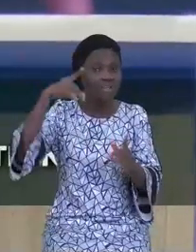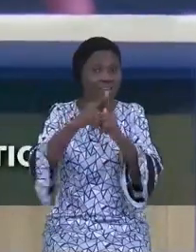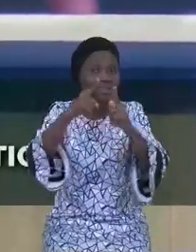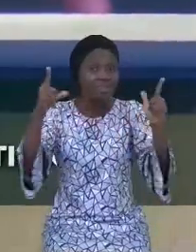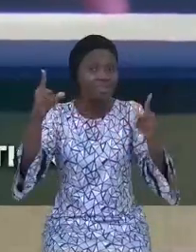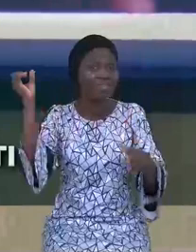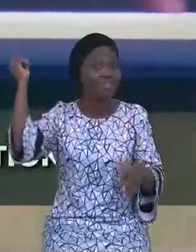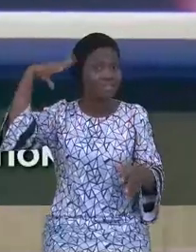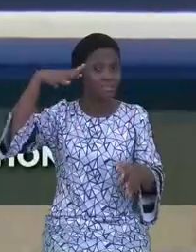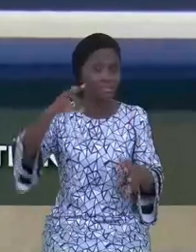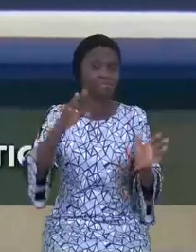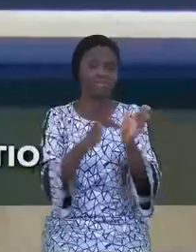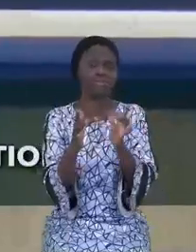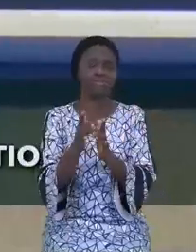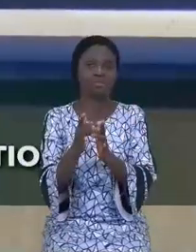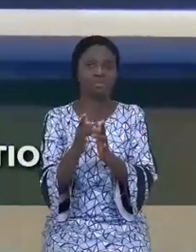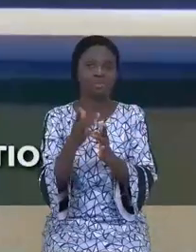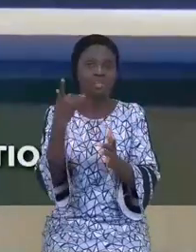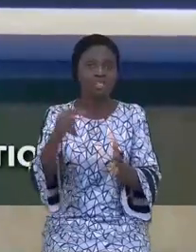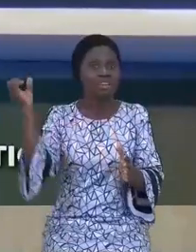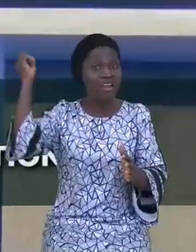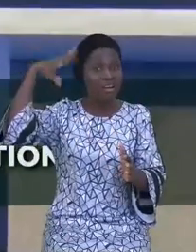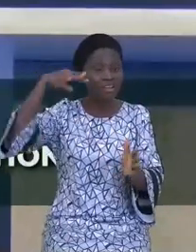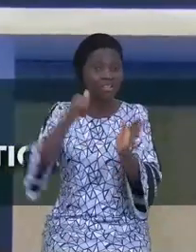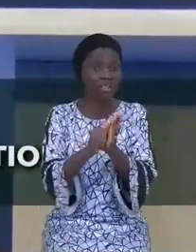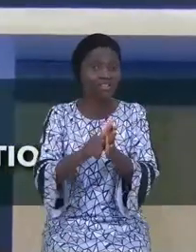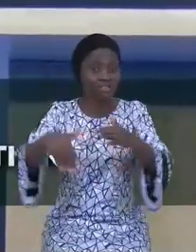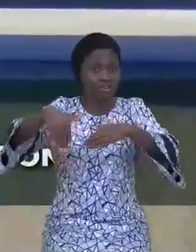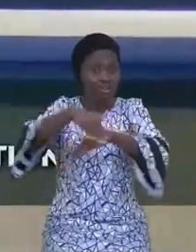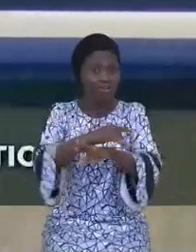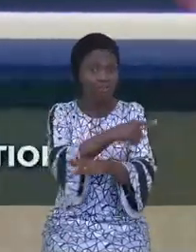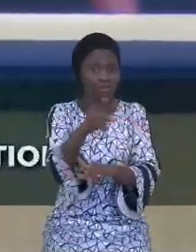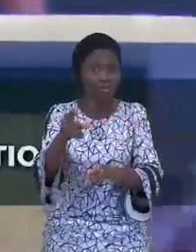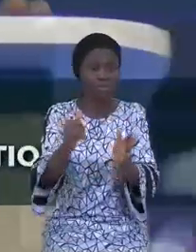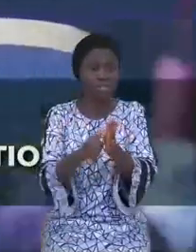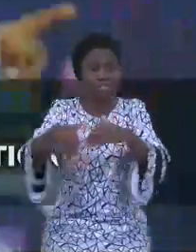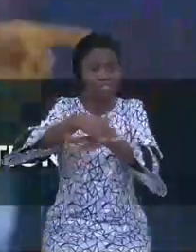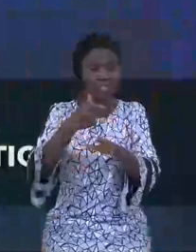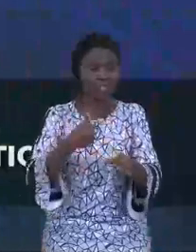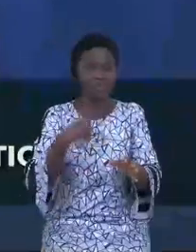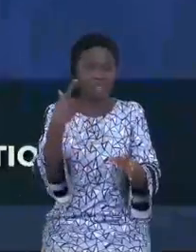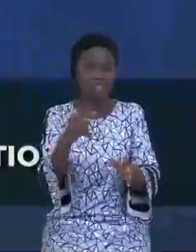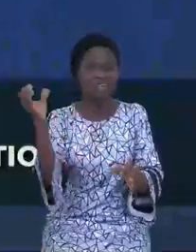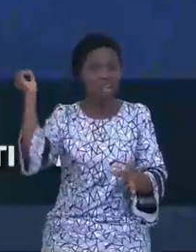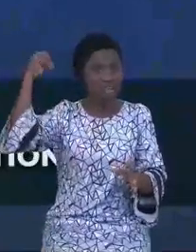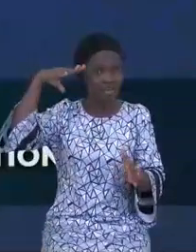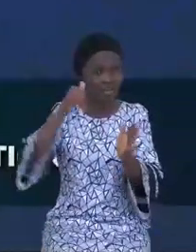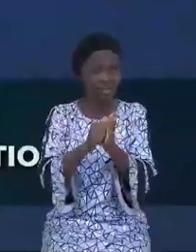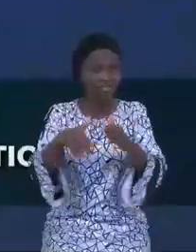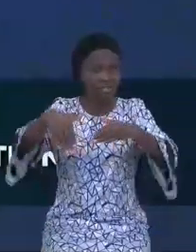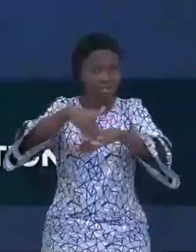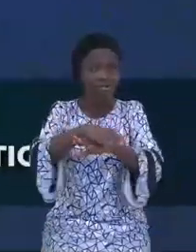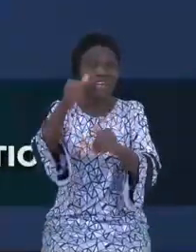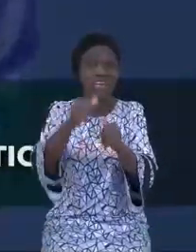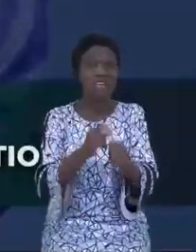Jésus, la grâce qui te couvre et qui me couvre, la grâce qui couvre chacun ici